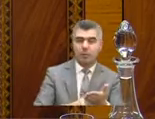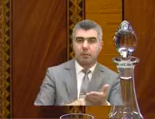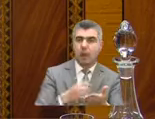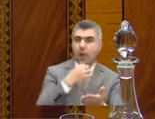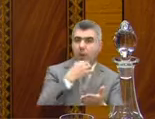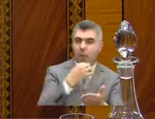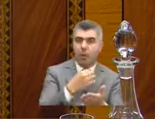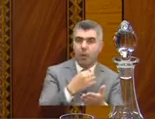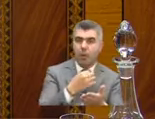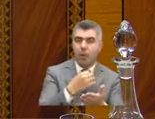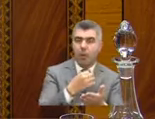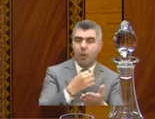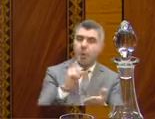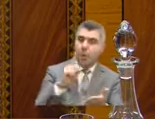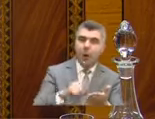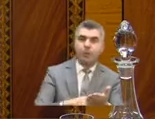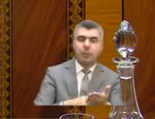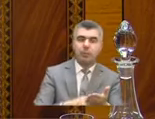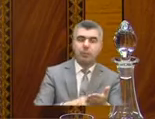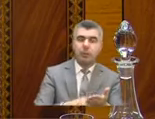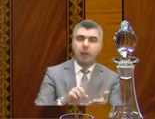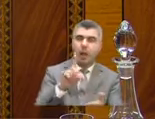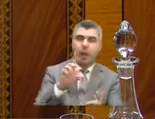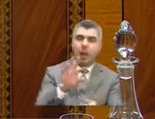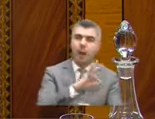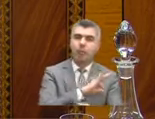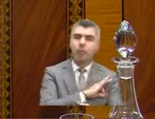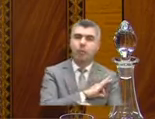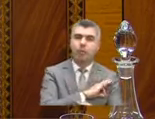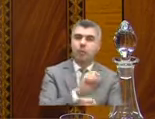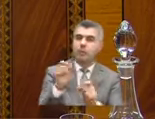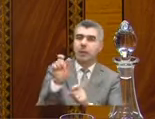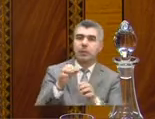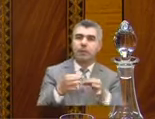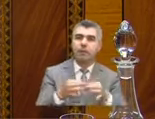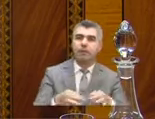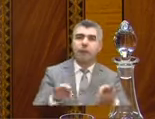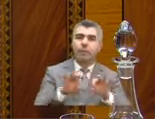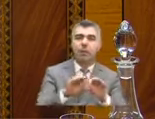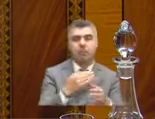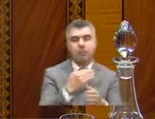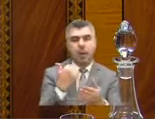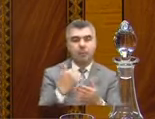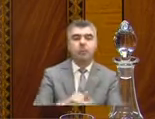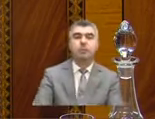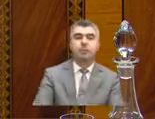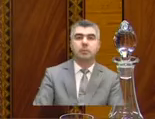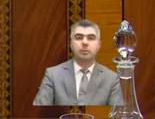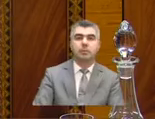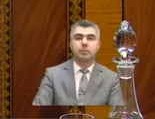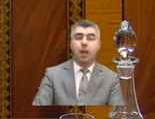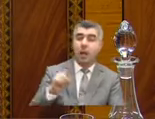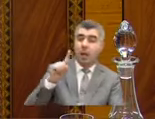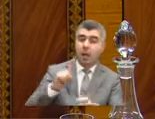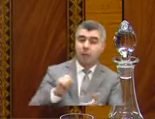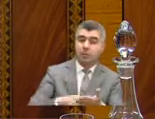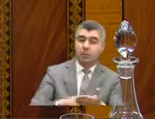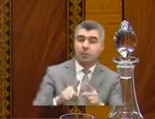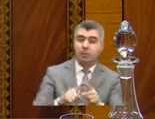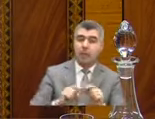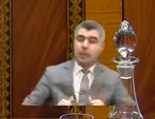من التوجه بواجب العزاء لأسر ضحايا الفيضانات، والتأكيد في نفس الوقت على تعبئة الحكومة من